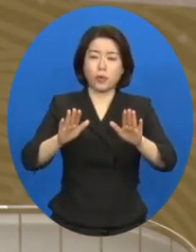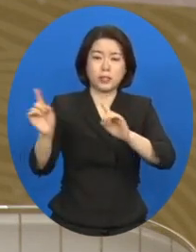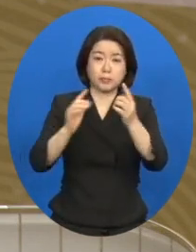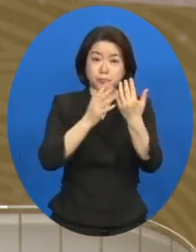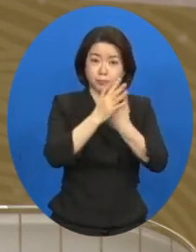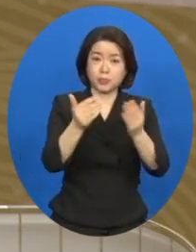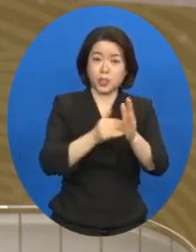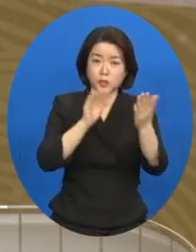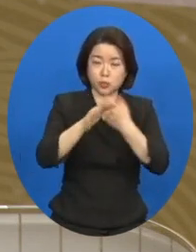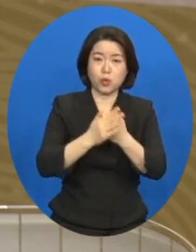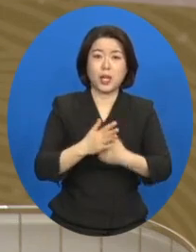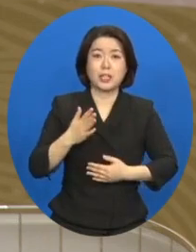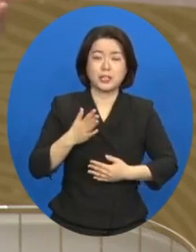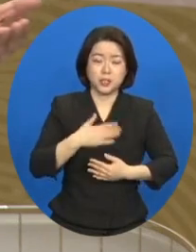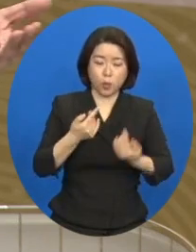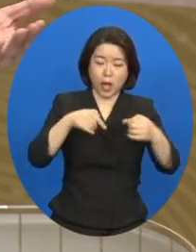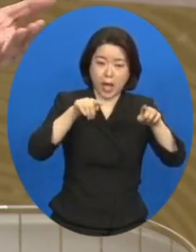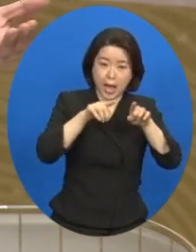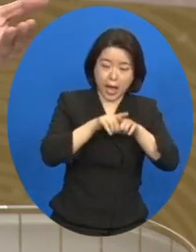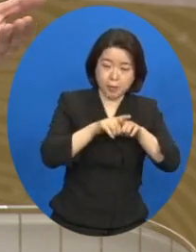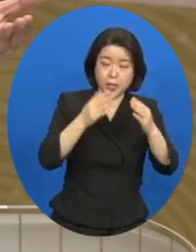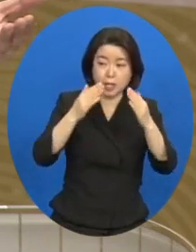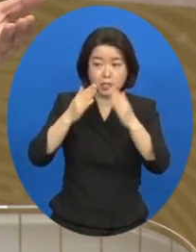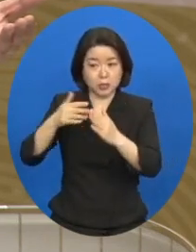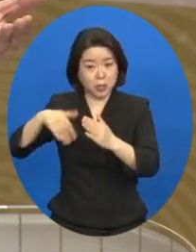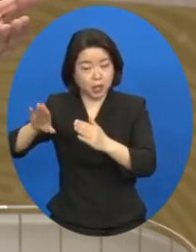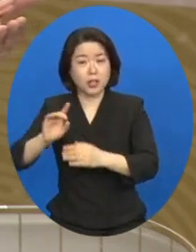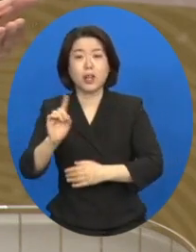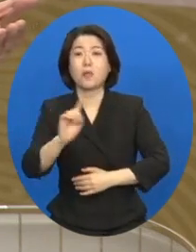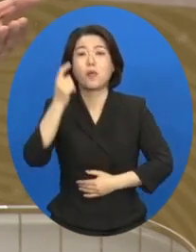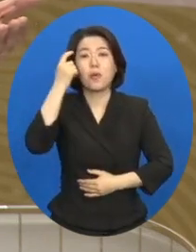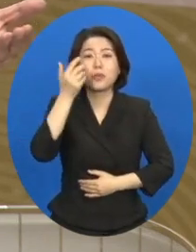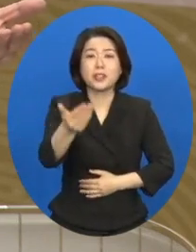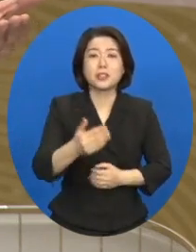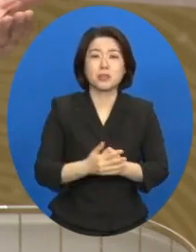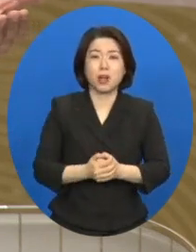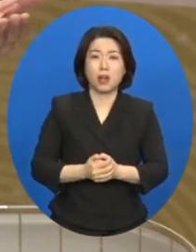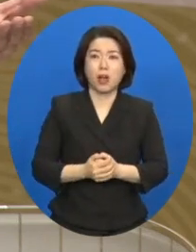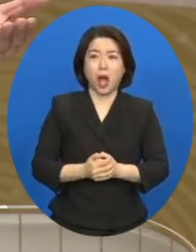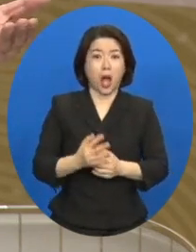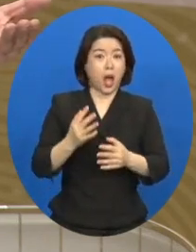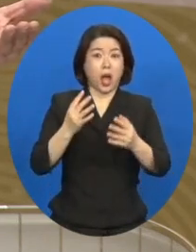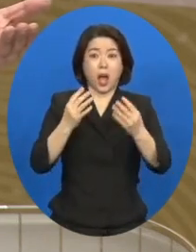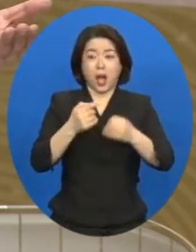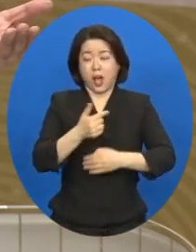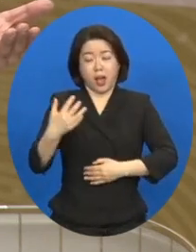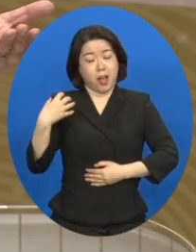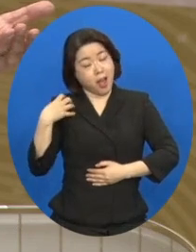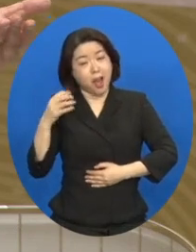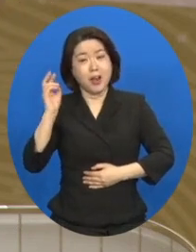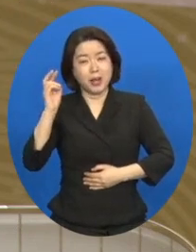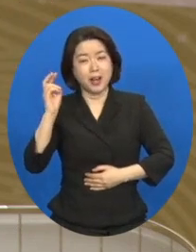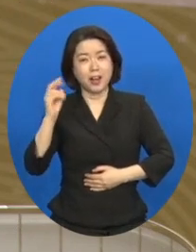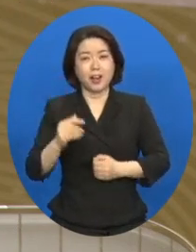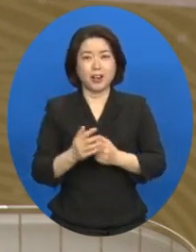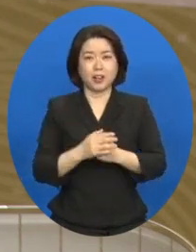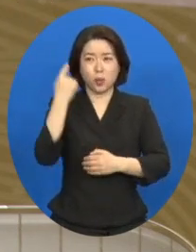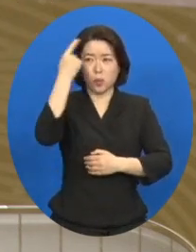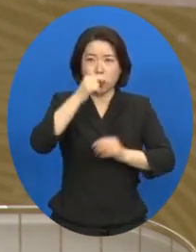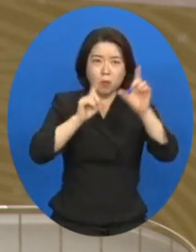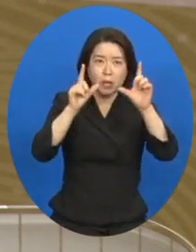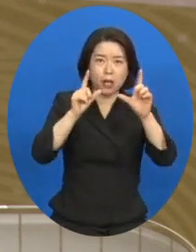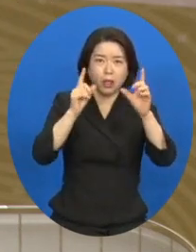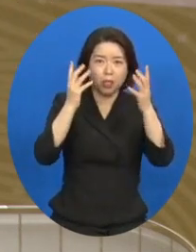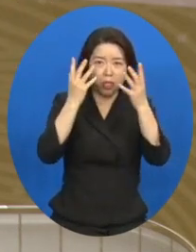끝나고 저를 데리고 집에 가신다면 어떠겠어요? 얼마나 부담스러워요. 얼굴 표정이